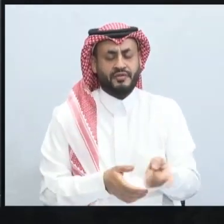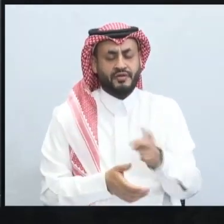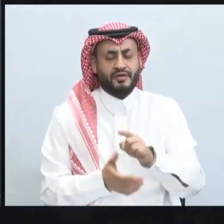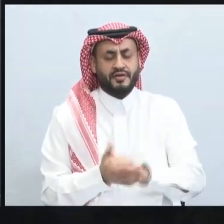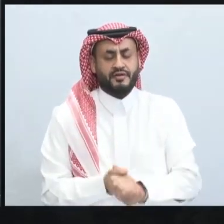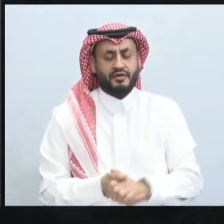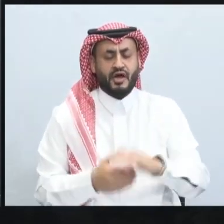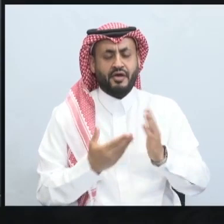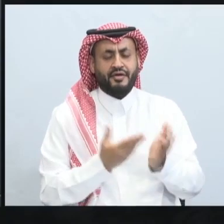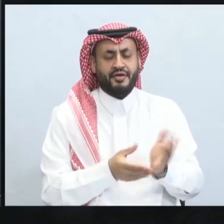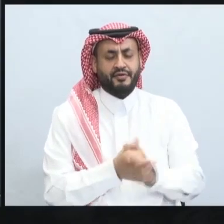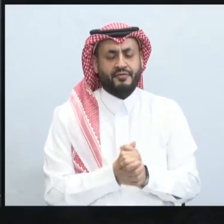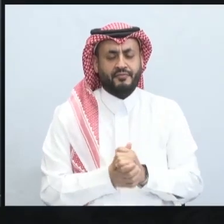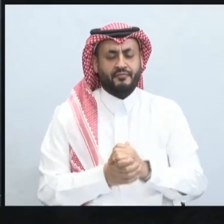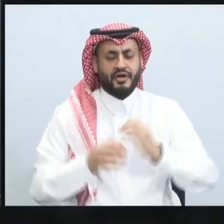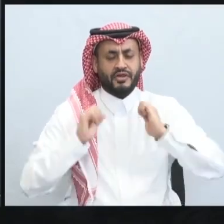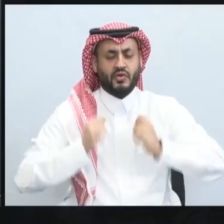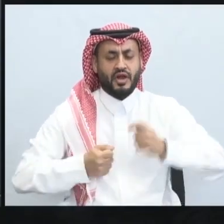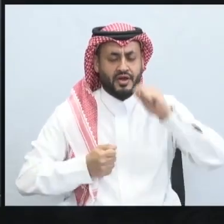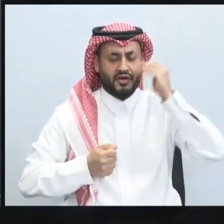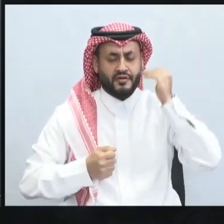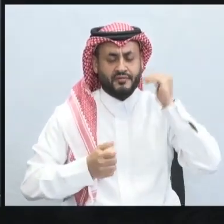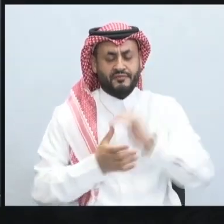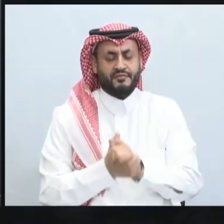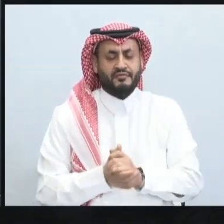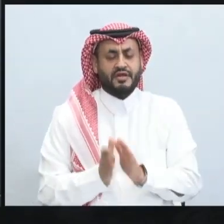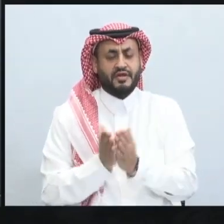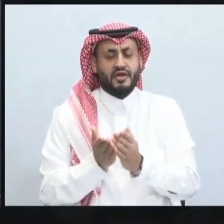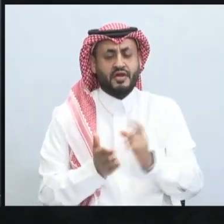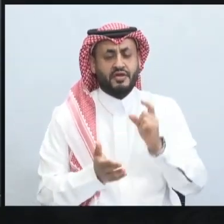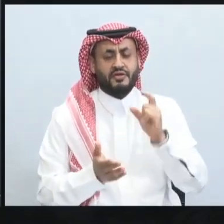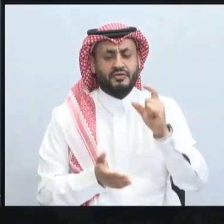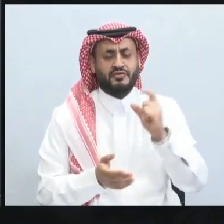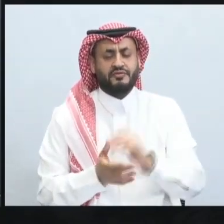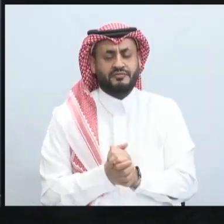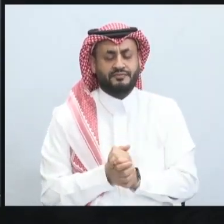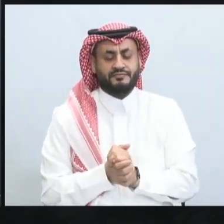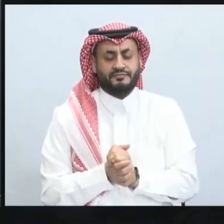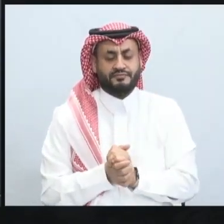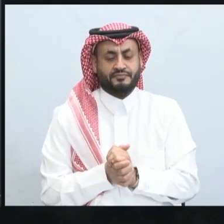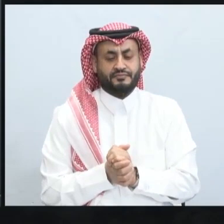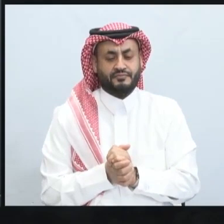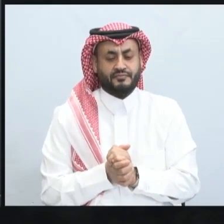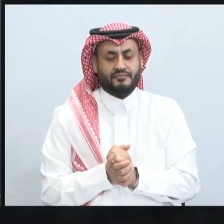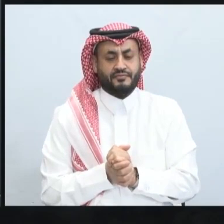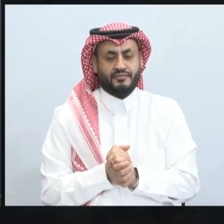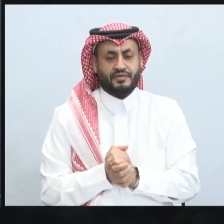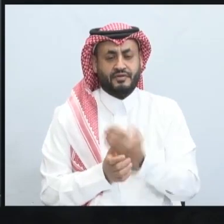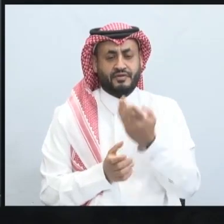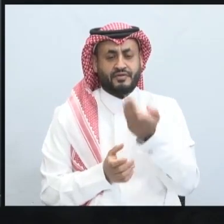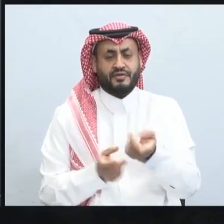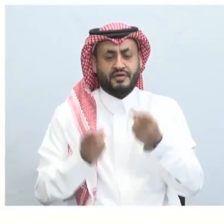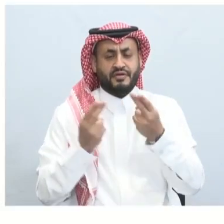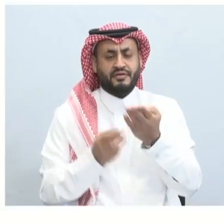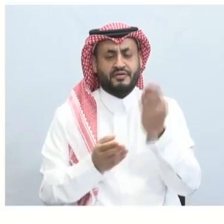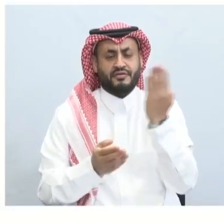حياكم الله ابنائي وبناتي الطلاب في ماده القران الكريم والدراسات الاسلاميه وبين يدينا درسنا في